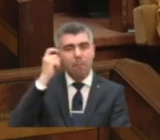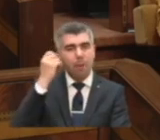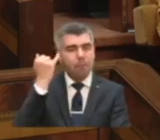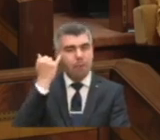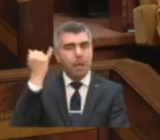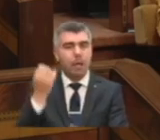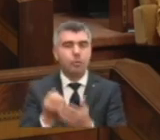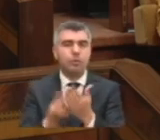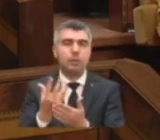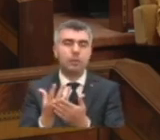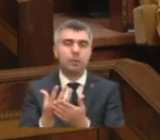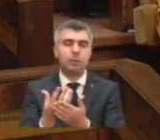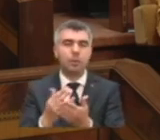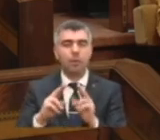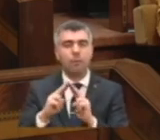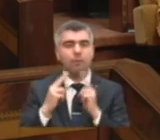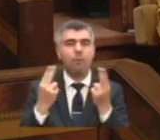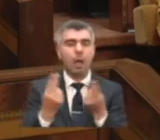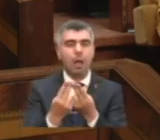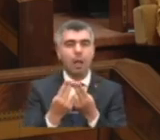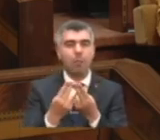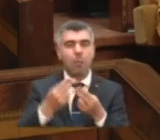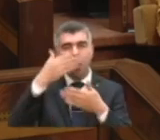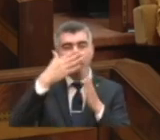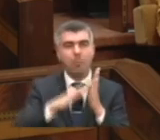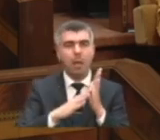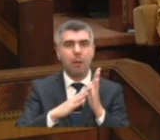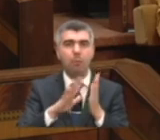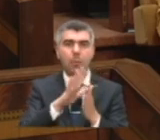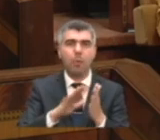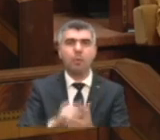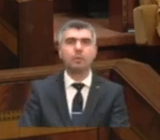الازمات العالميه والوطنيه والمحليه؟